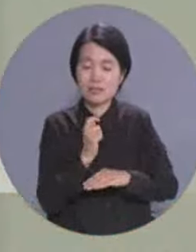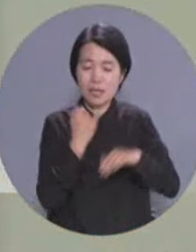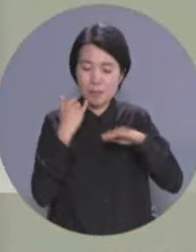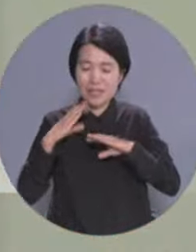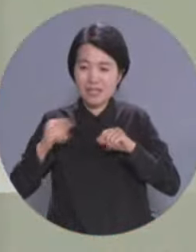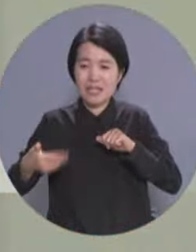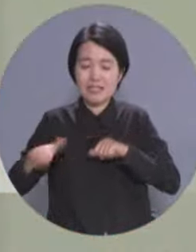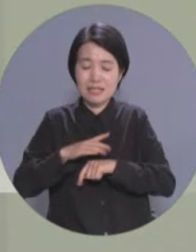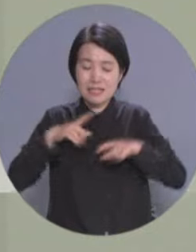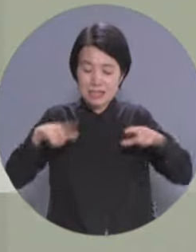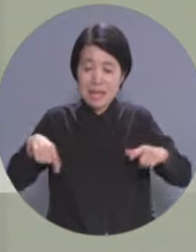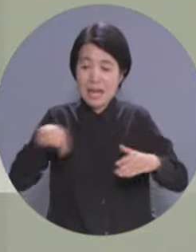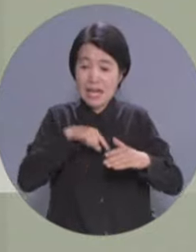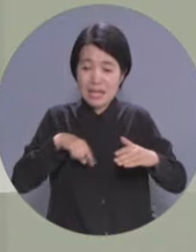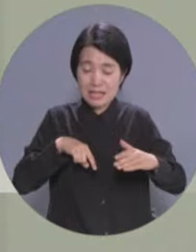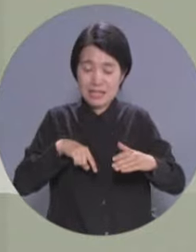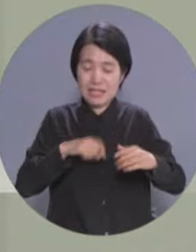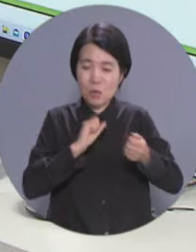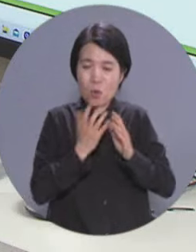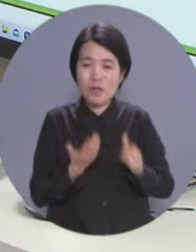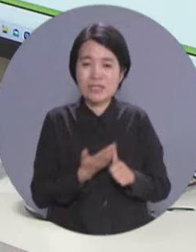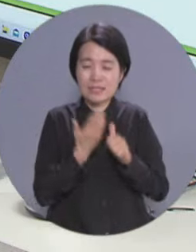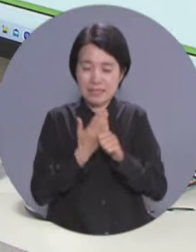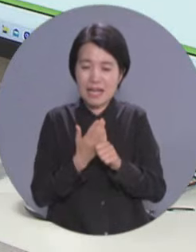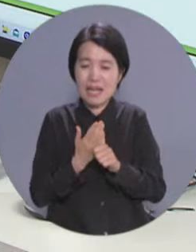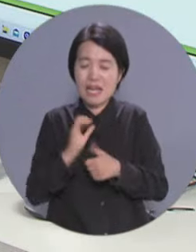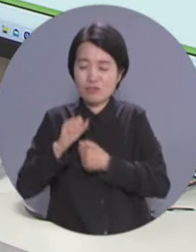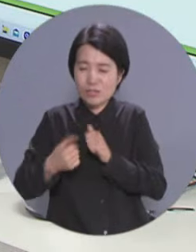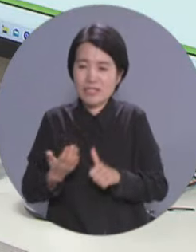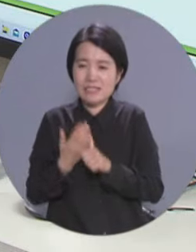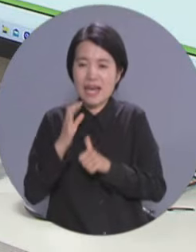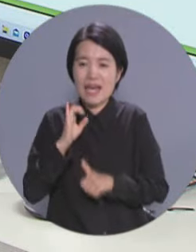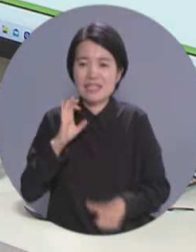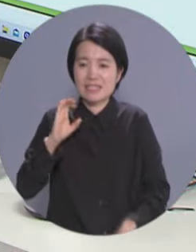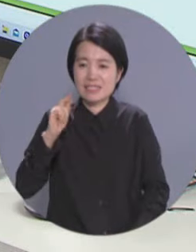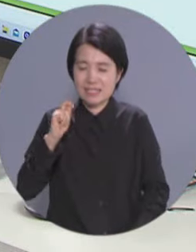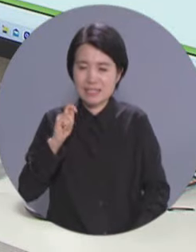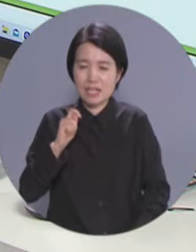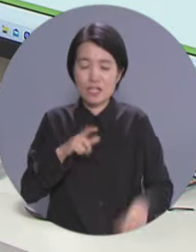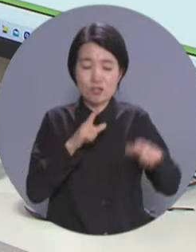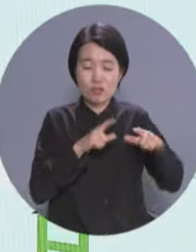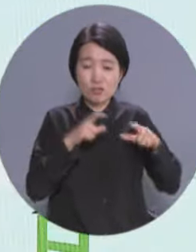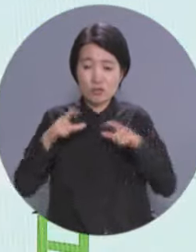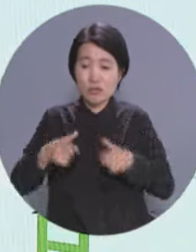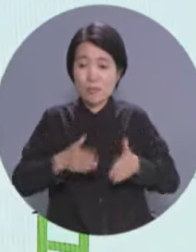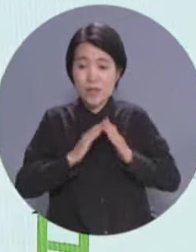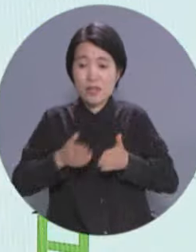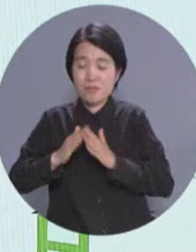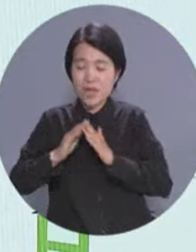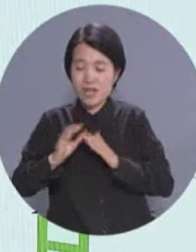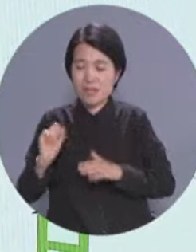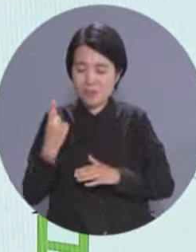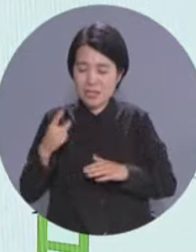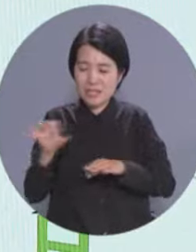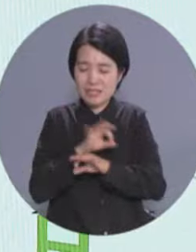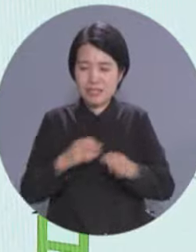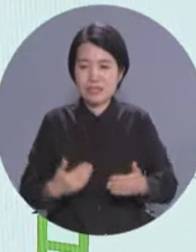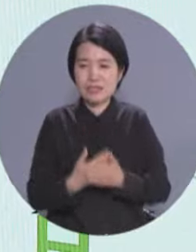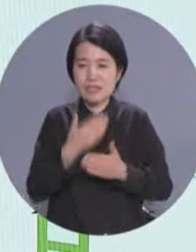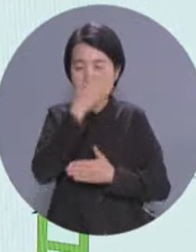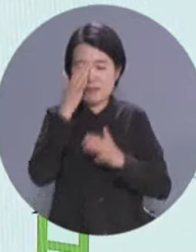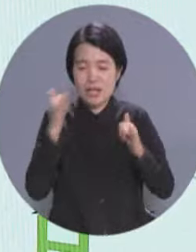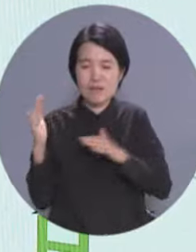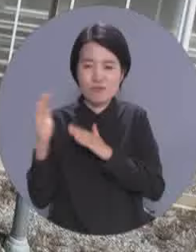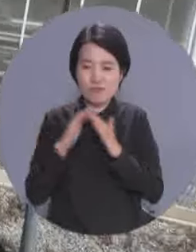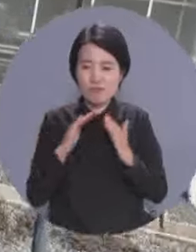간척지의 스마트 원예 단지와 스마트 축산 ictt 단지 등 농수 축산 밸리를 조성해 지역 경제 활성화와 청년